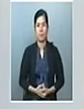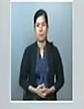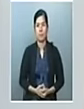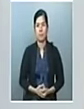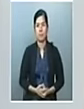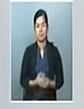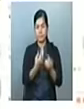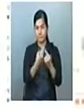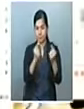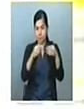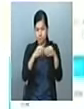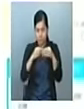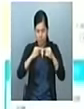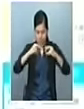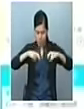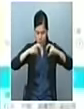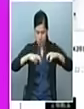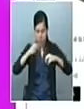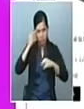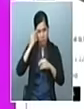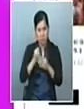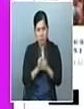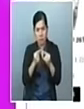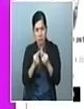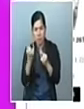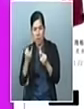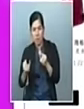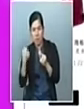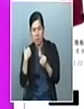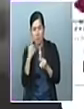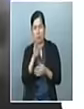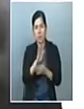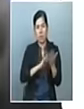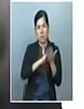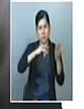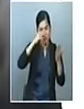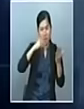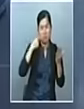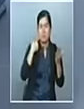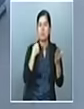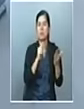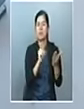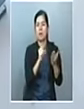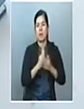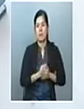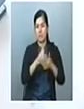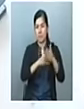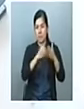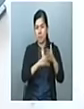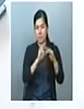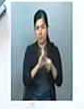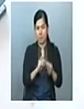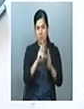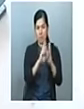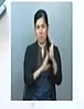แต่สำหรับนักวิเคราะห์การตลาดยังวิเคราะห์ข้อด้อยการทำธุรกิจออนไลน์ในประเทศไทยได้อีกหลายข้อด้วยกันค่ะอาทิข้อจำกัดด้านกฎระเบียบ